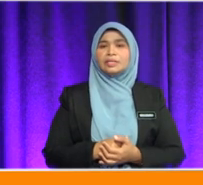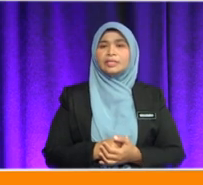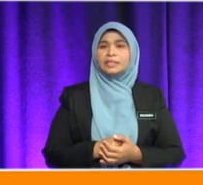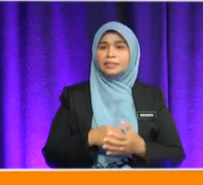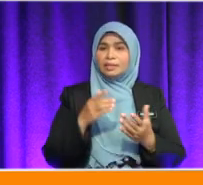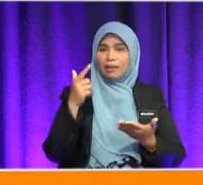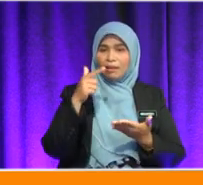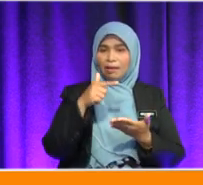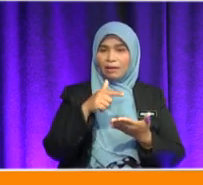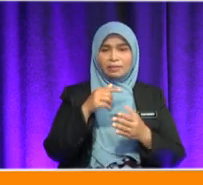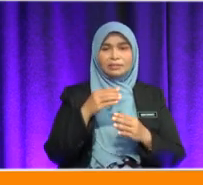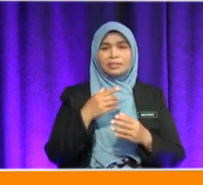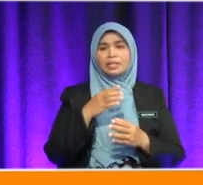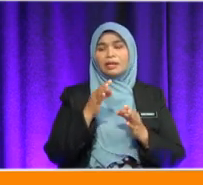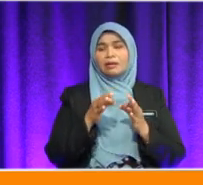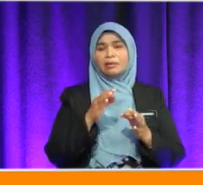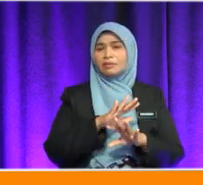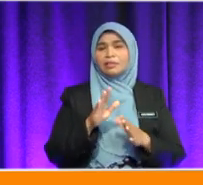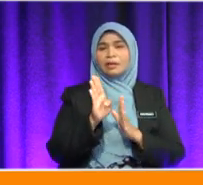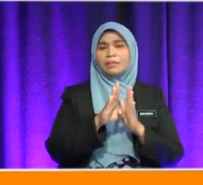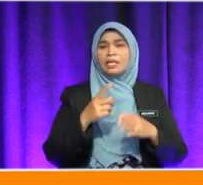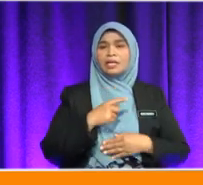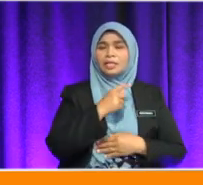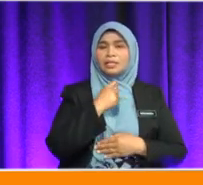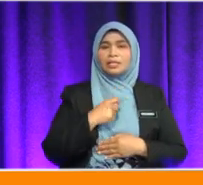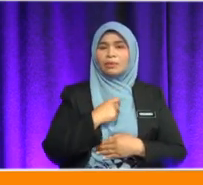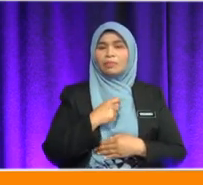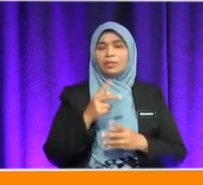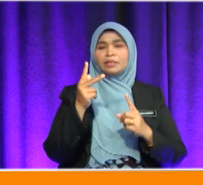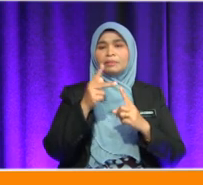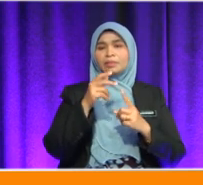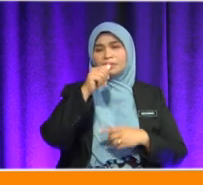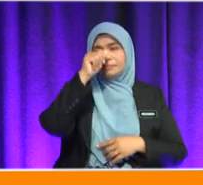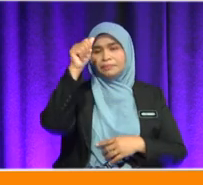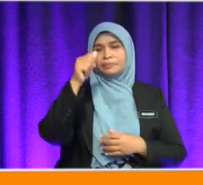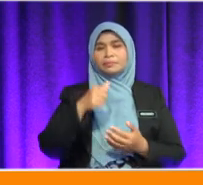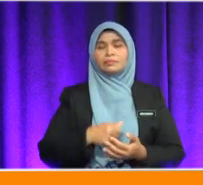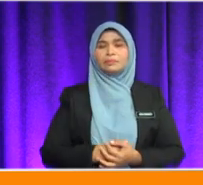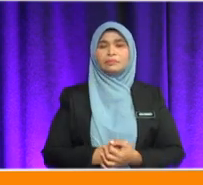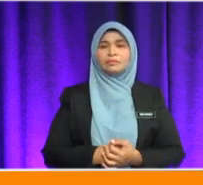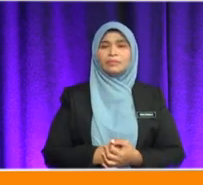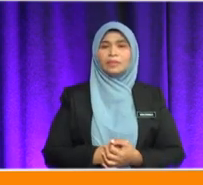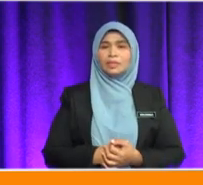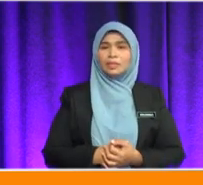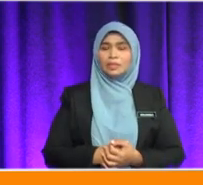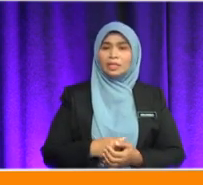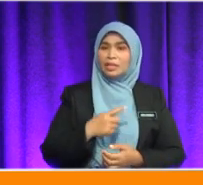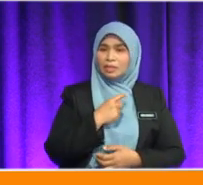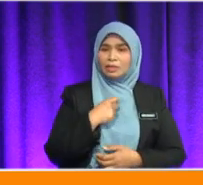selagi ataupun sekiranya ini tidak bertaubat dengan tobat nasuha tobat nasuha